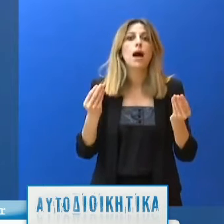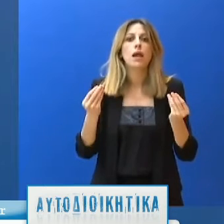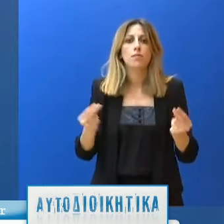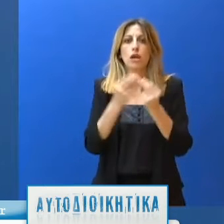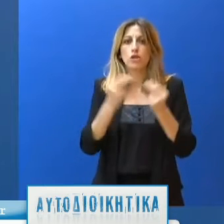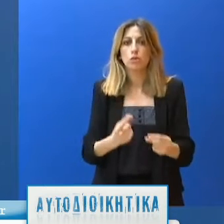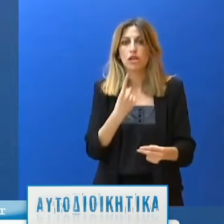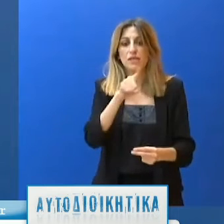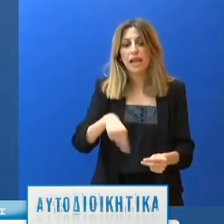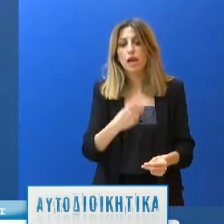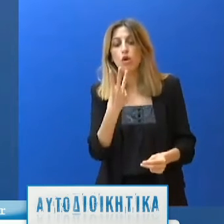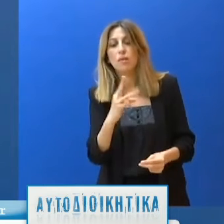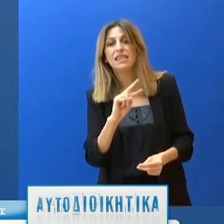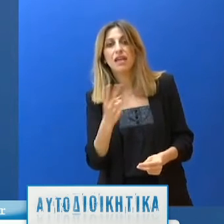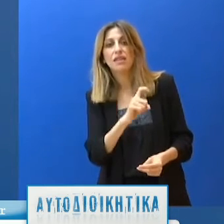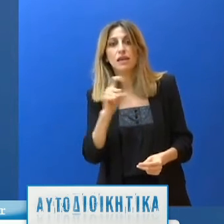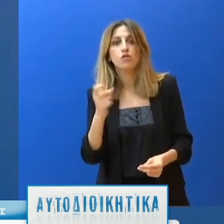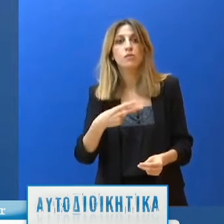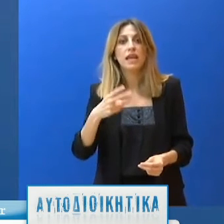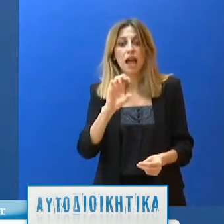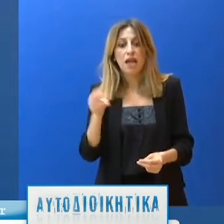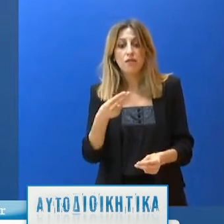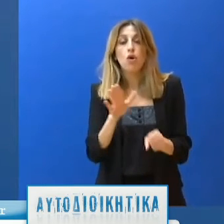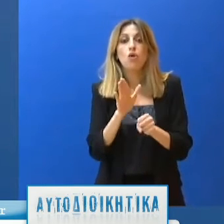ευρώ αυξήθηκε στα 2 δισεκατομμύρια ευρώ.